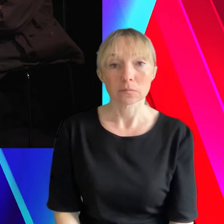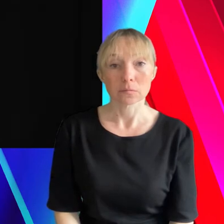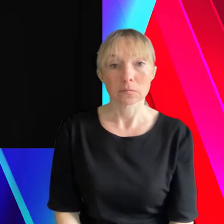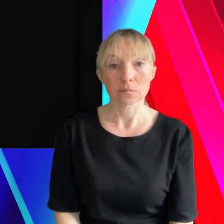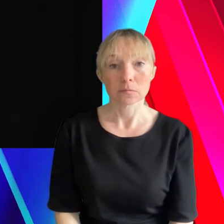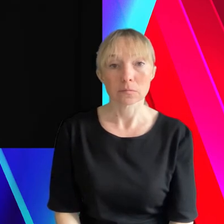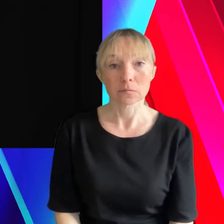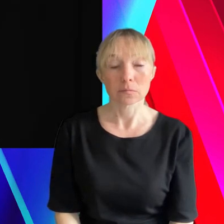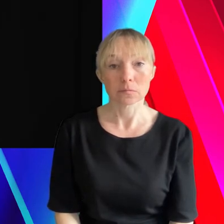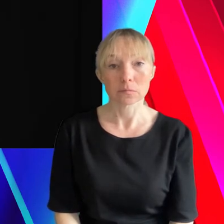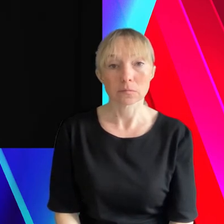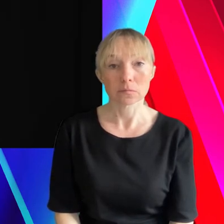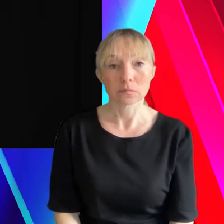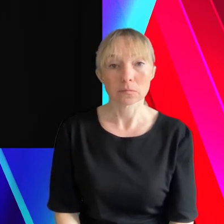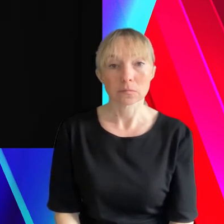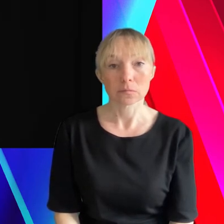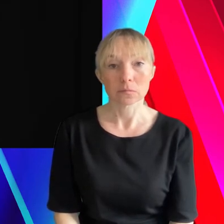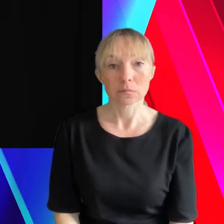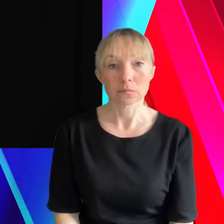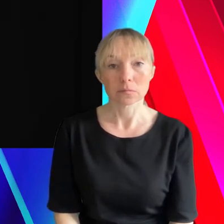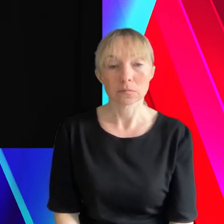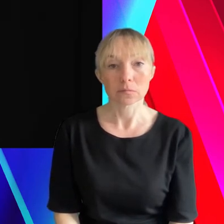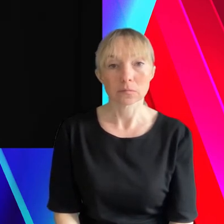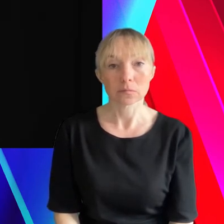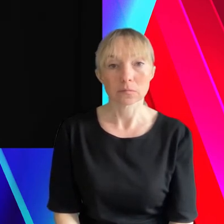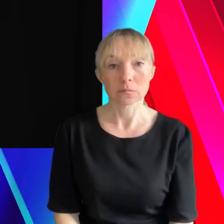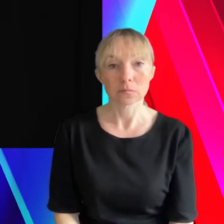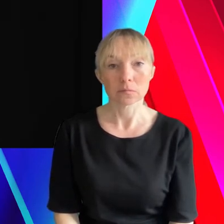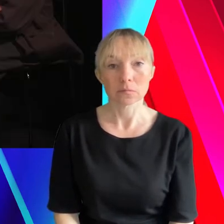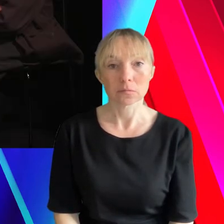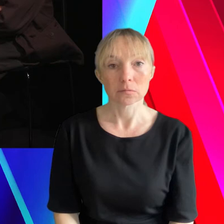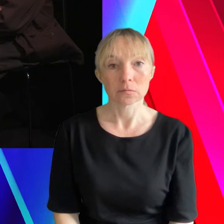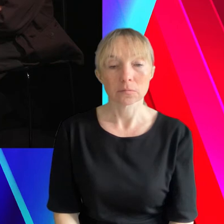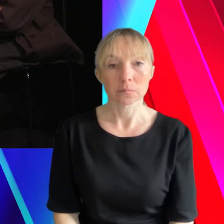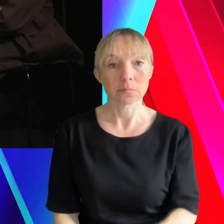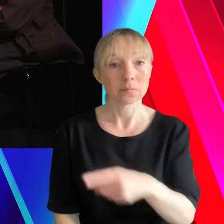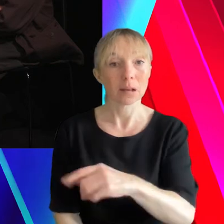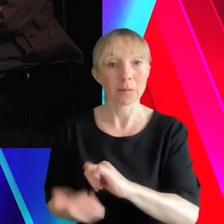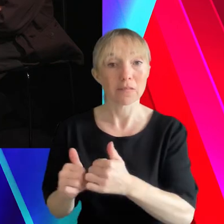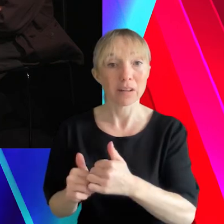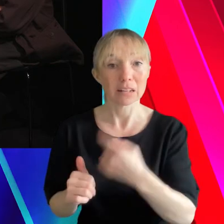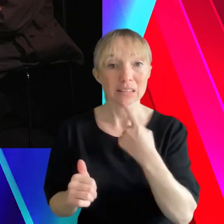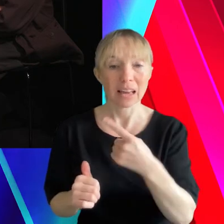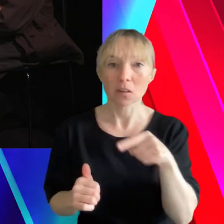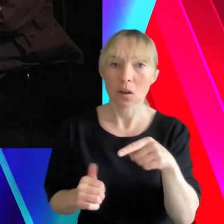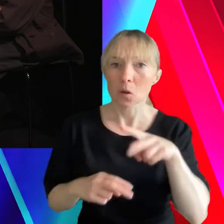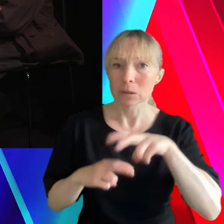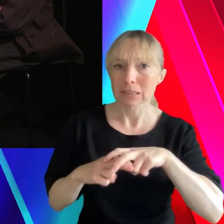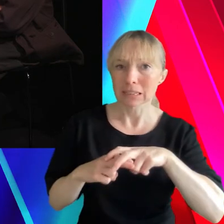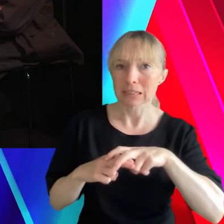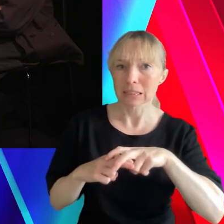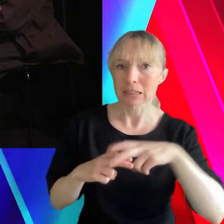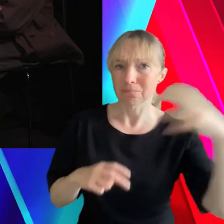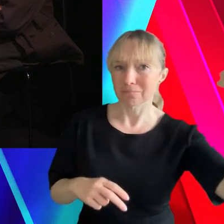مثلا خورشید تو چشمته، بیا جاتو عوض کن که اذیت نشی. And then he says you're sitting in front of the sun, maybe